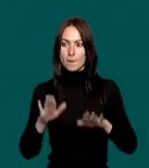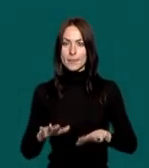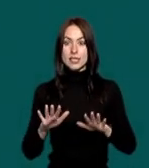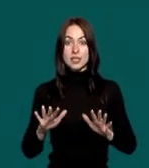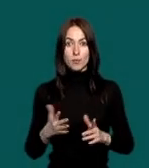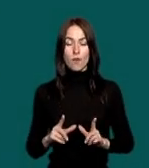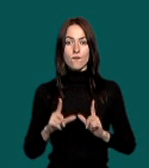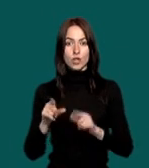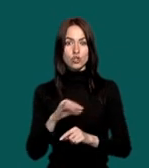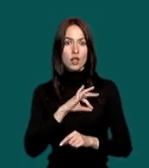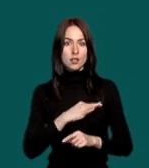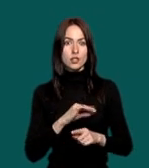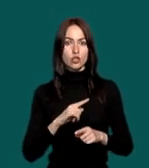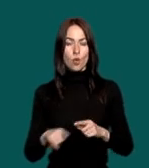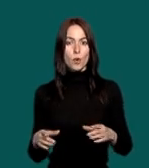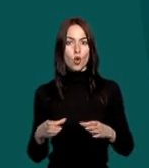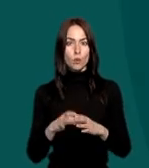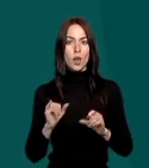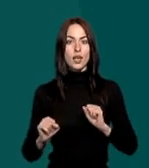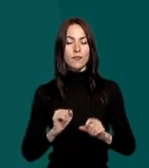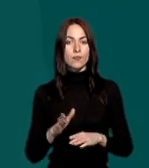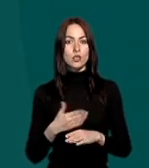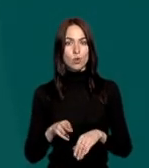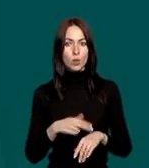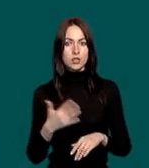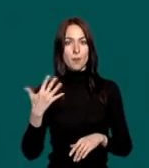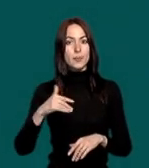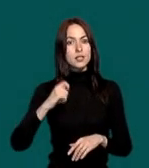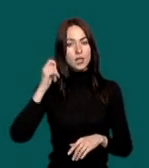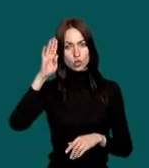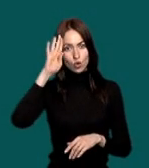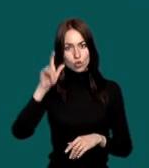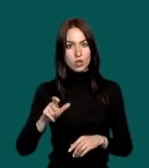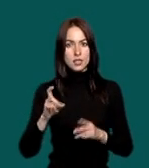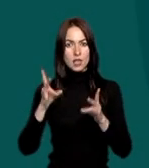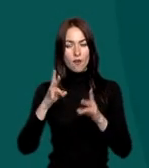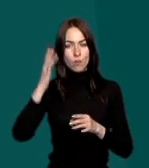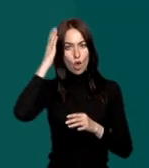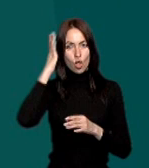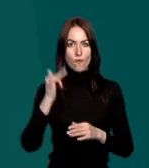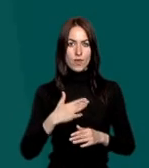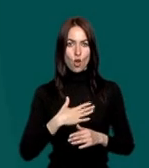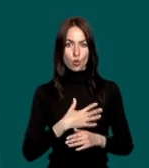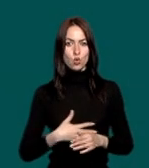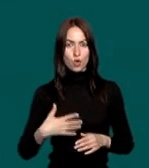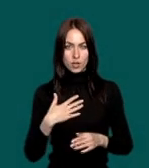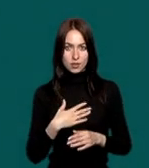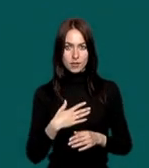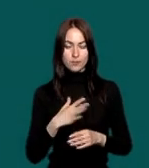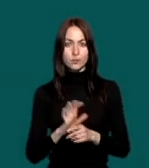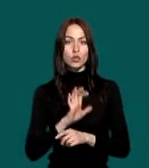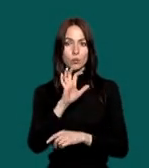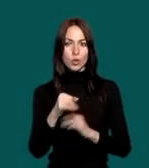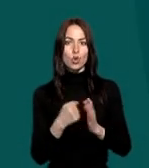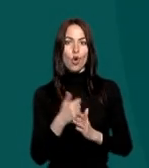виїжджала слідча оперативна група та керівництво відділу поліції. 50-річного чоловіка з травмами голови та грудної клітки доправлено до